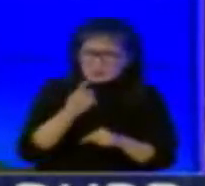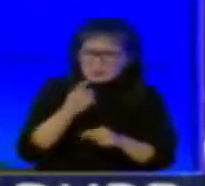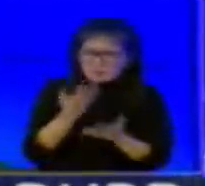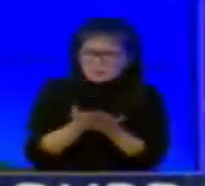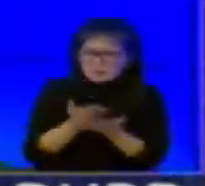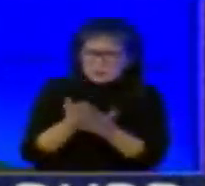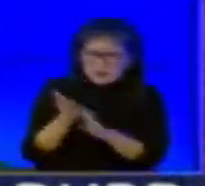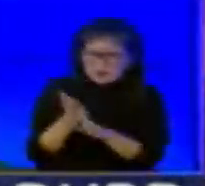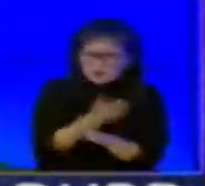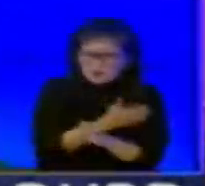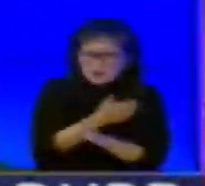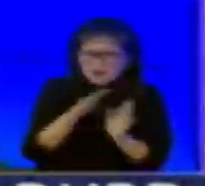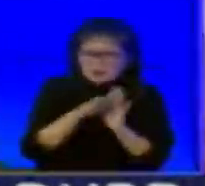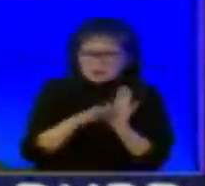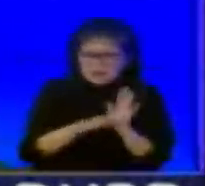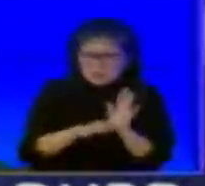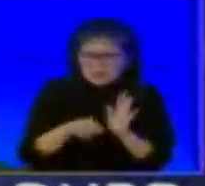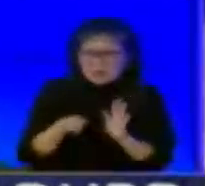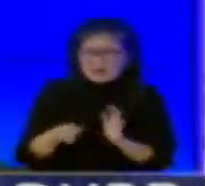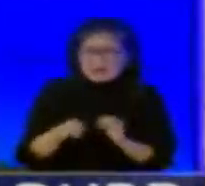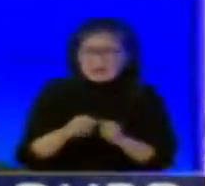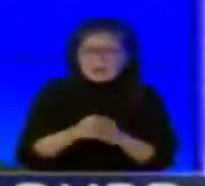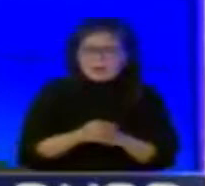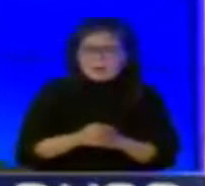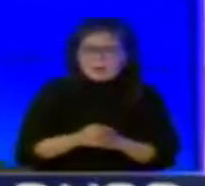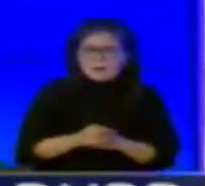penundaan pentahbisan Uskup Ruteng yang digelar kemarin.